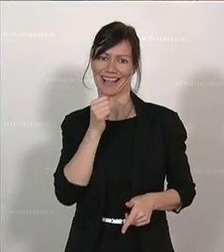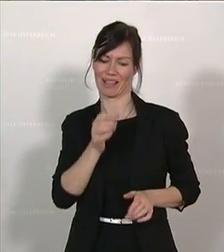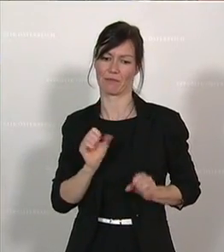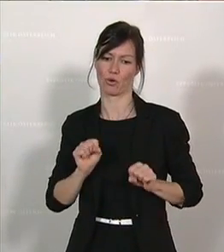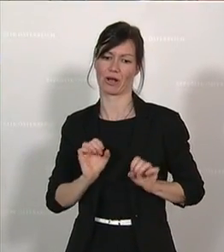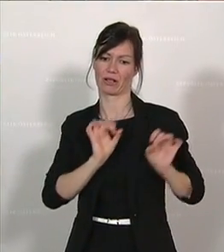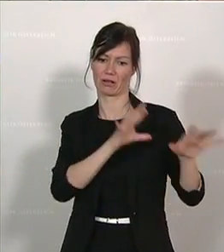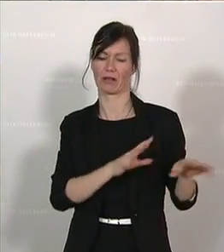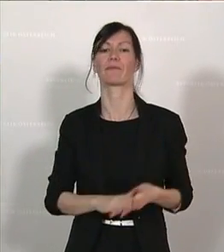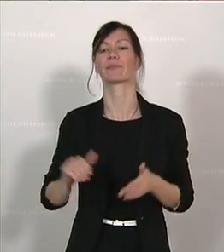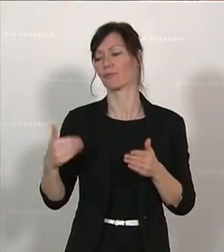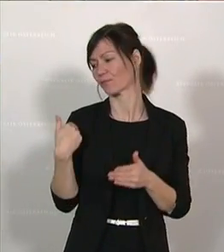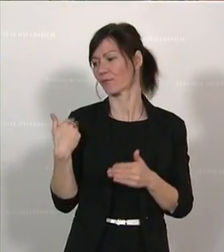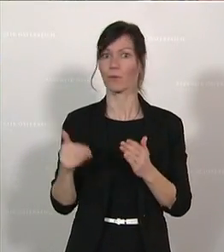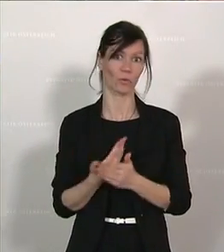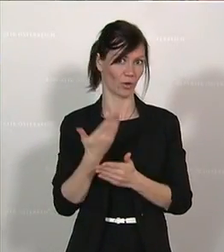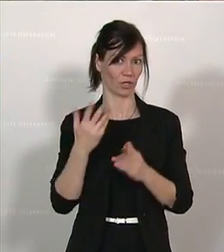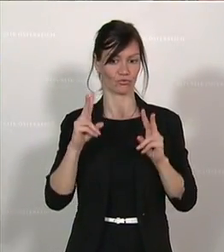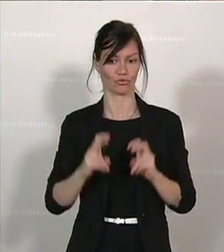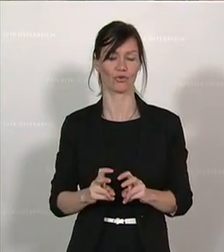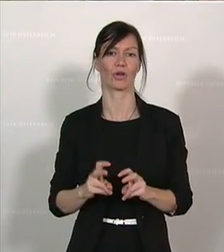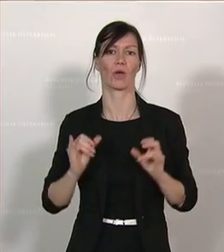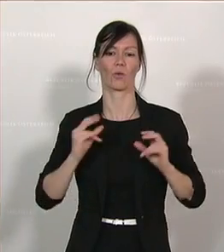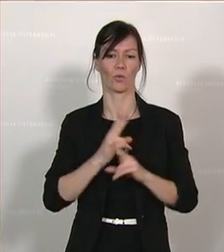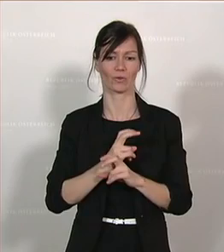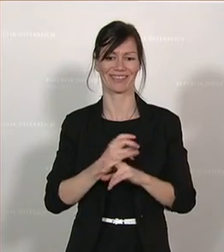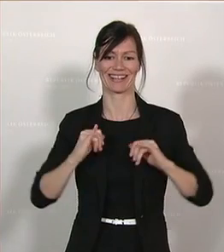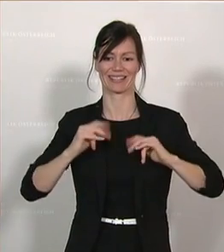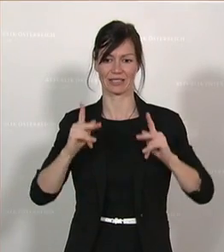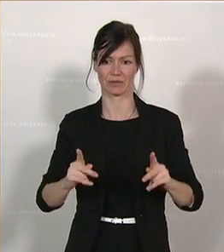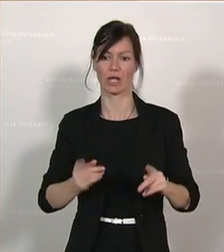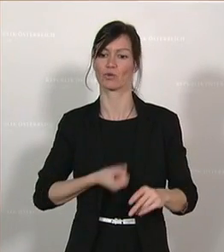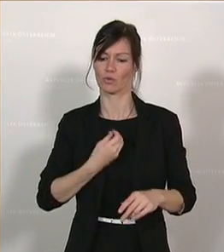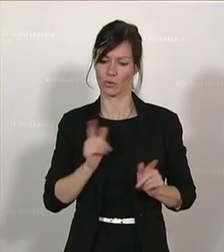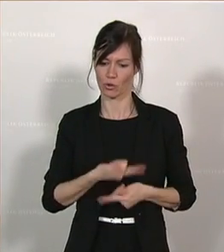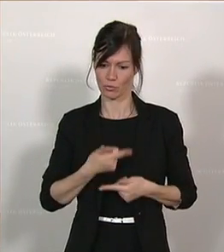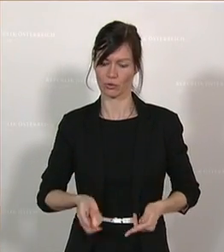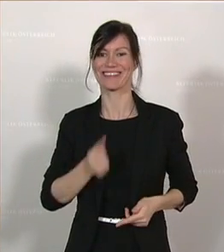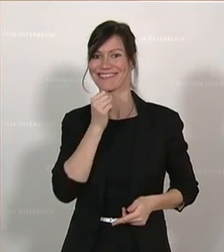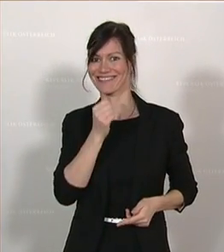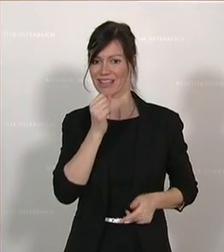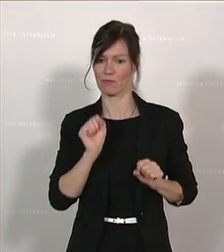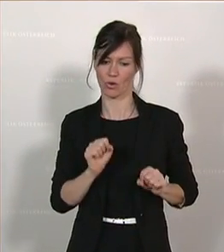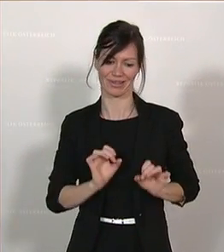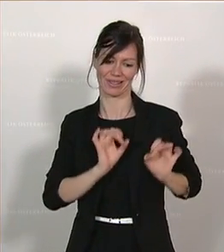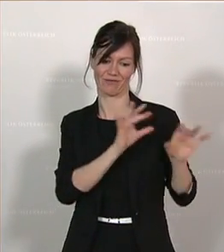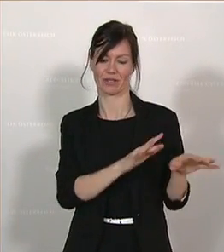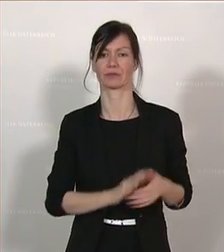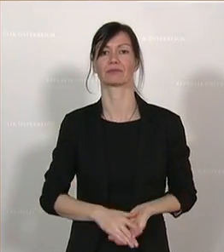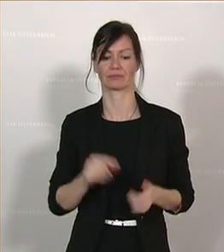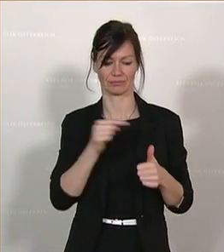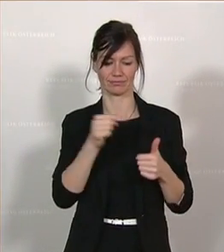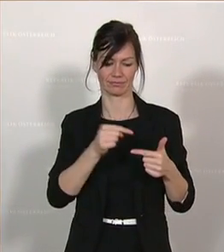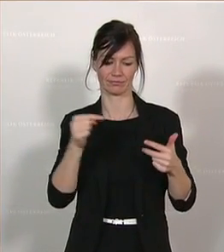eine Studie aus Österreich, aus Innsbruck, hat festgestellt, von Symptomlosen gehen keine Infektionen aus. Das sind